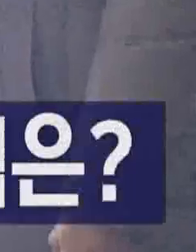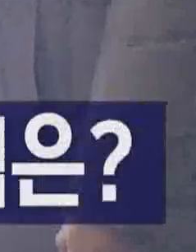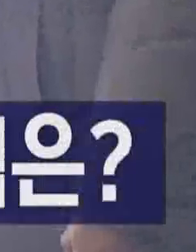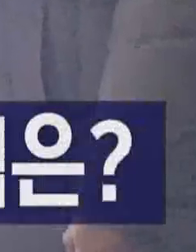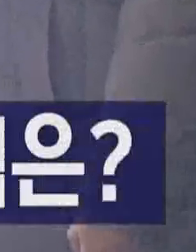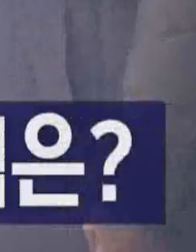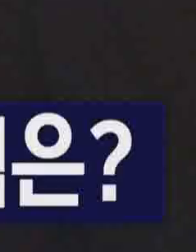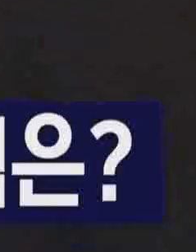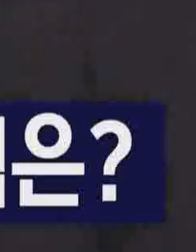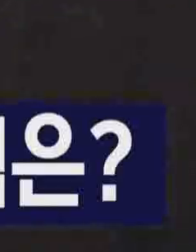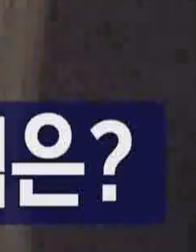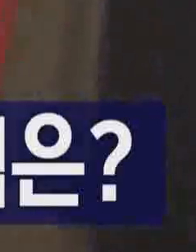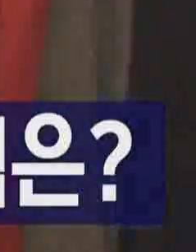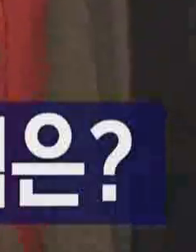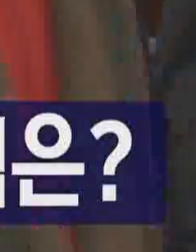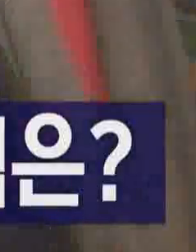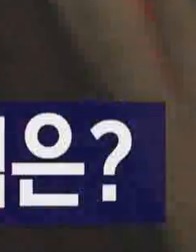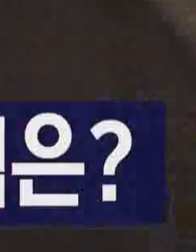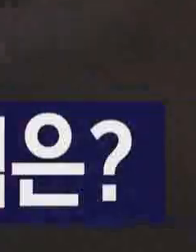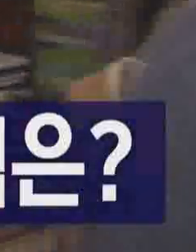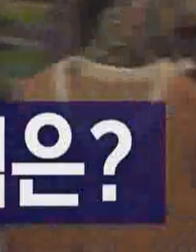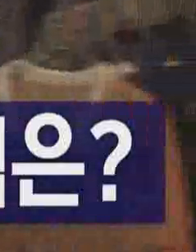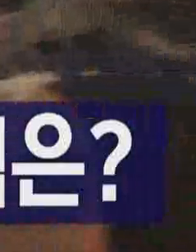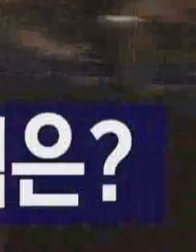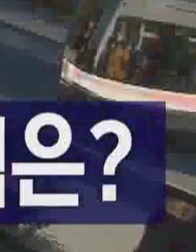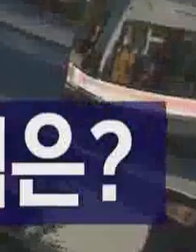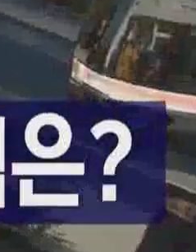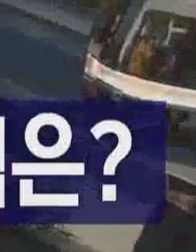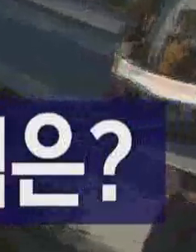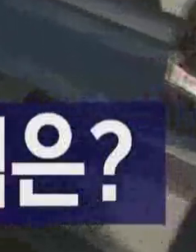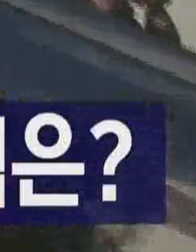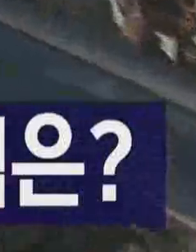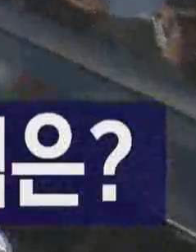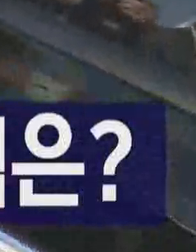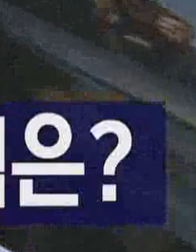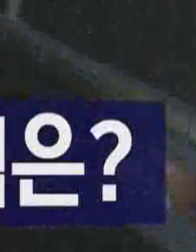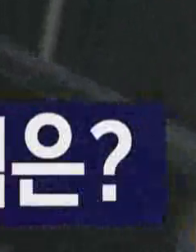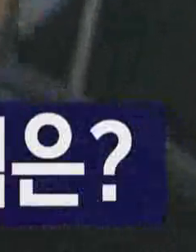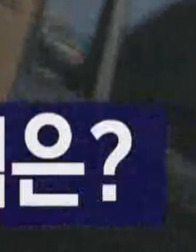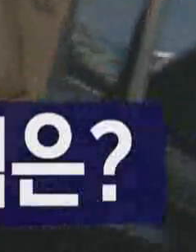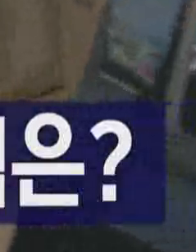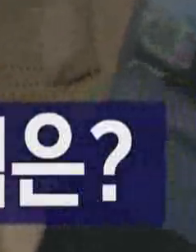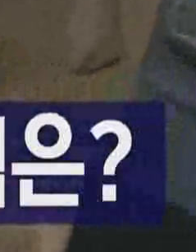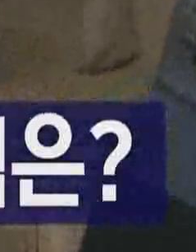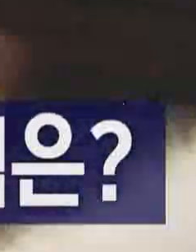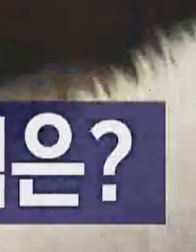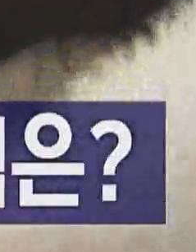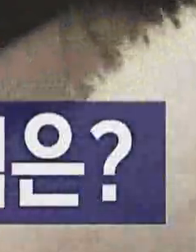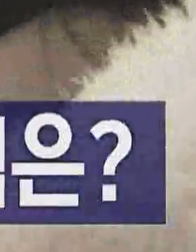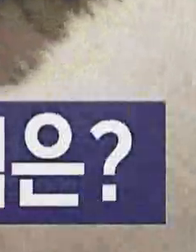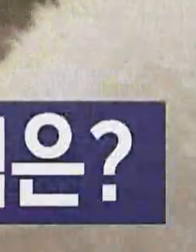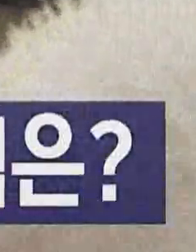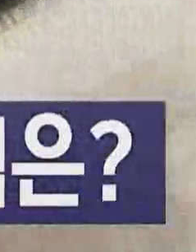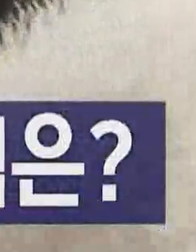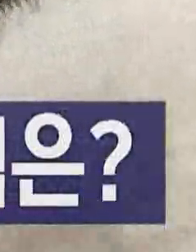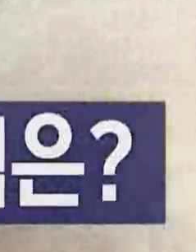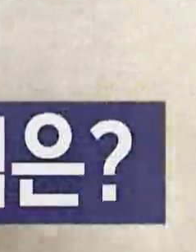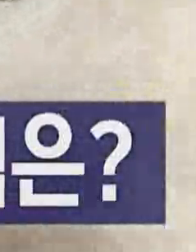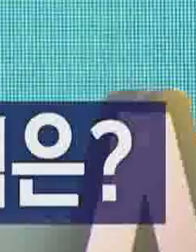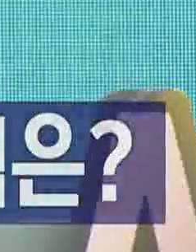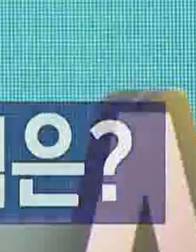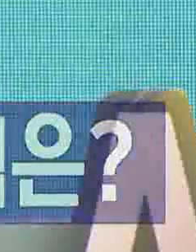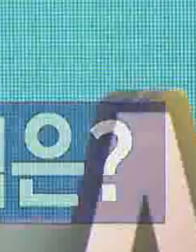대선을 1년 앞두고 호남의 전략적 선택이 또다시 관심의 초점으로 떠올랐습니다. 호남 대망론과 호남이